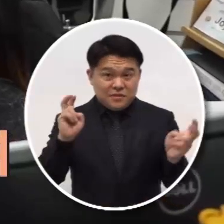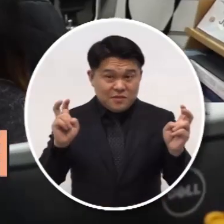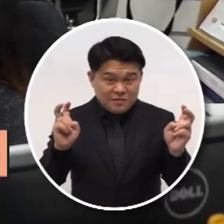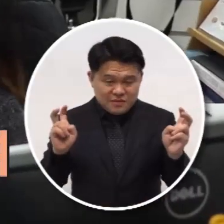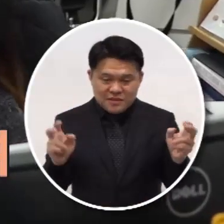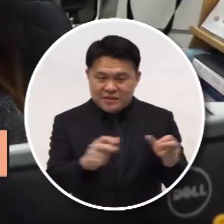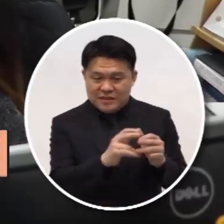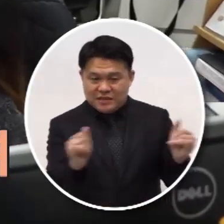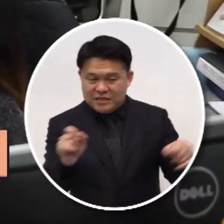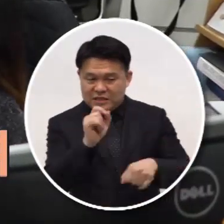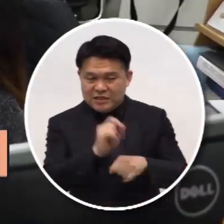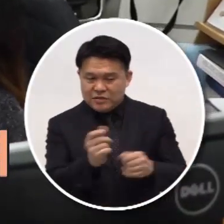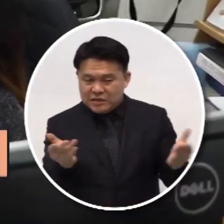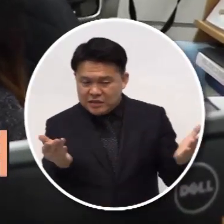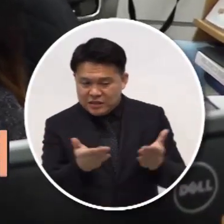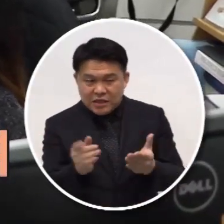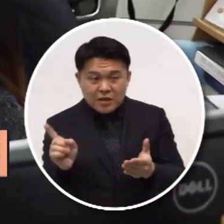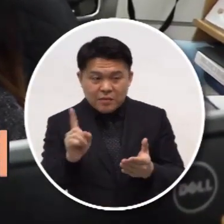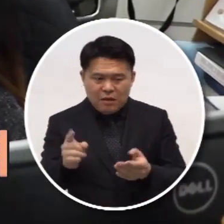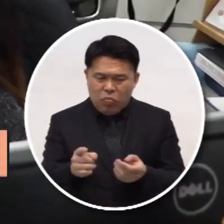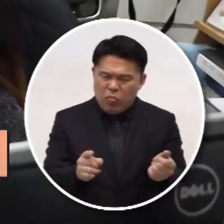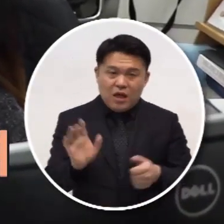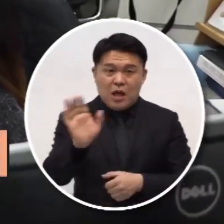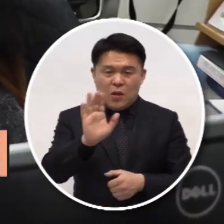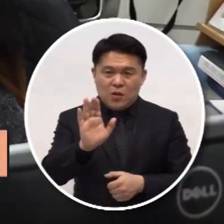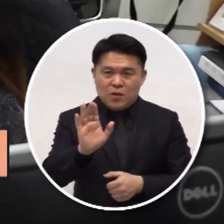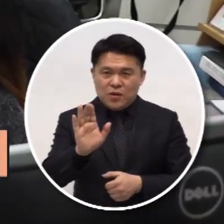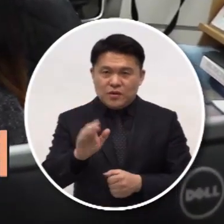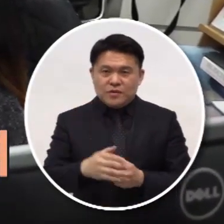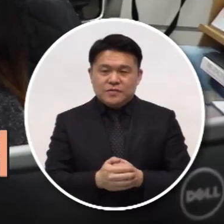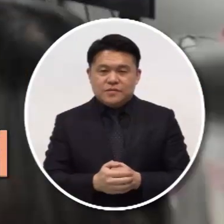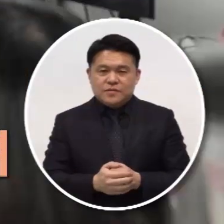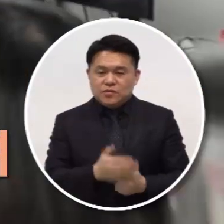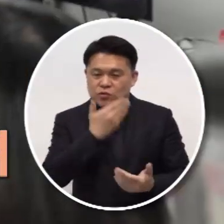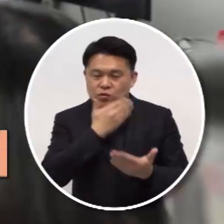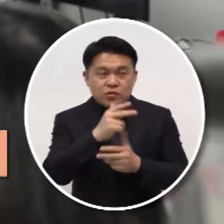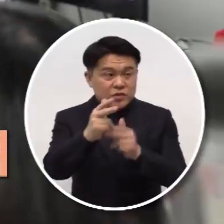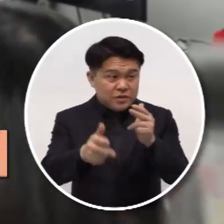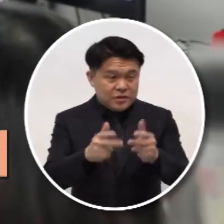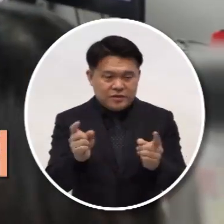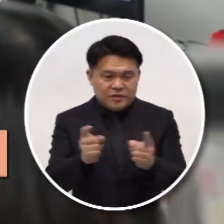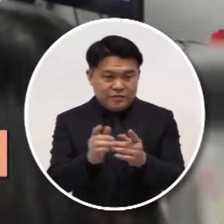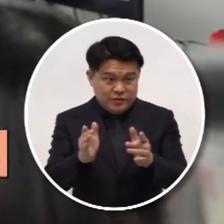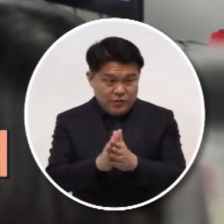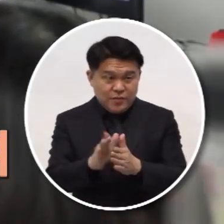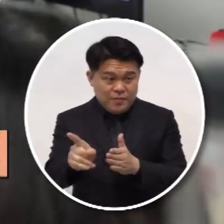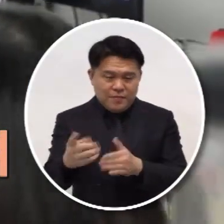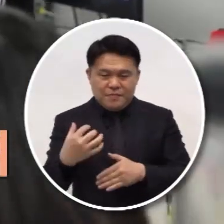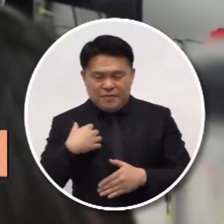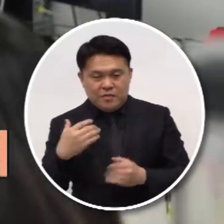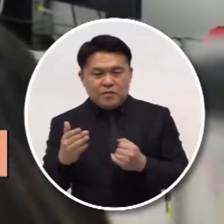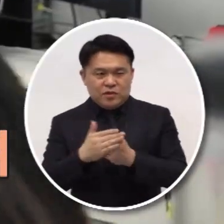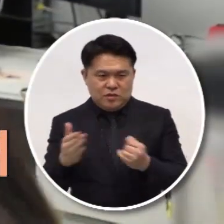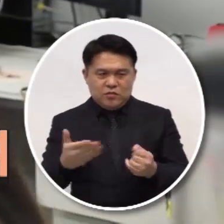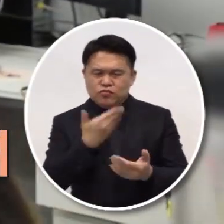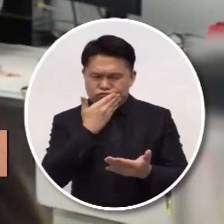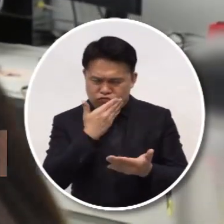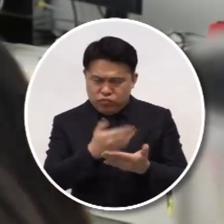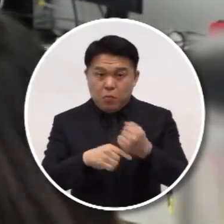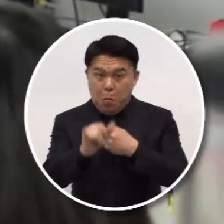링키즈랩은 장애인 직원들의 업무가 별도로 배제되는 것이 아니라 핵심 사업을 직접 하는 형태란 점에서 의미가